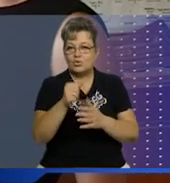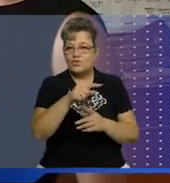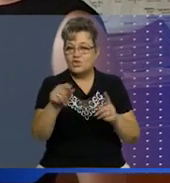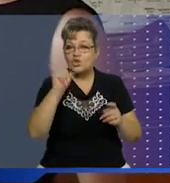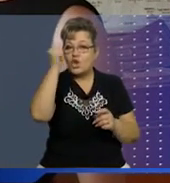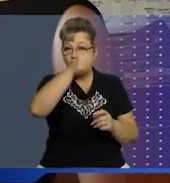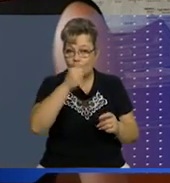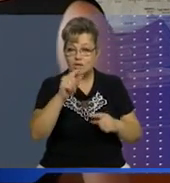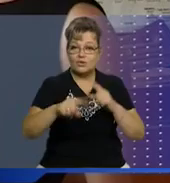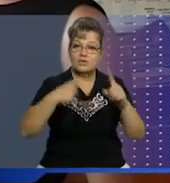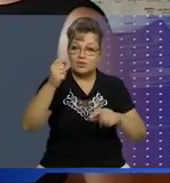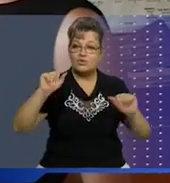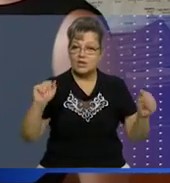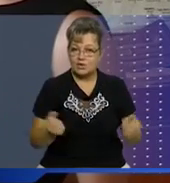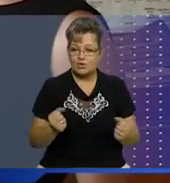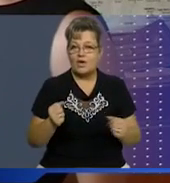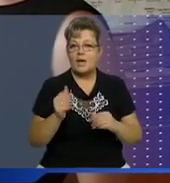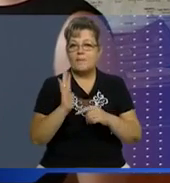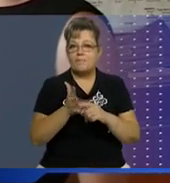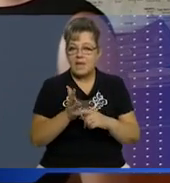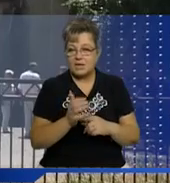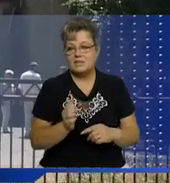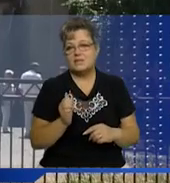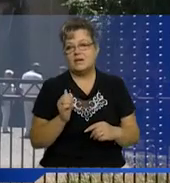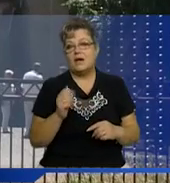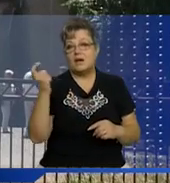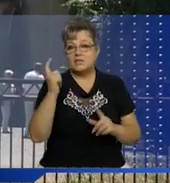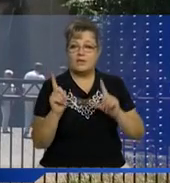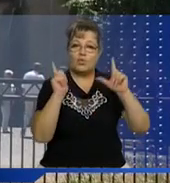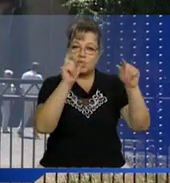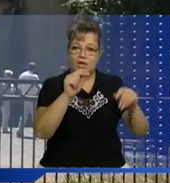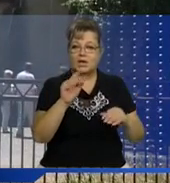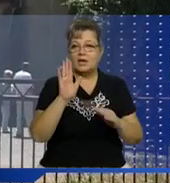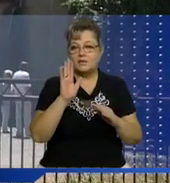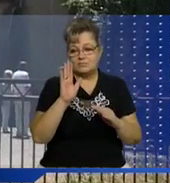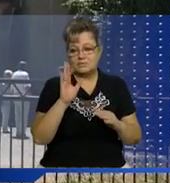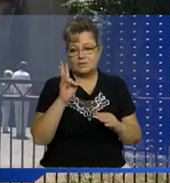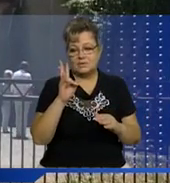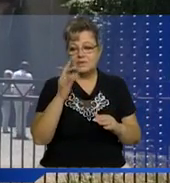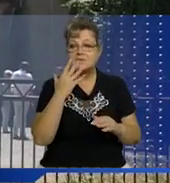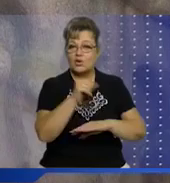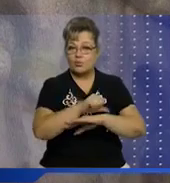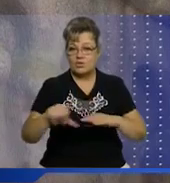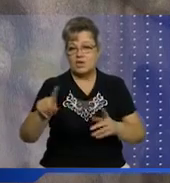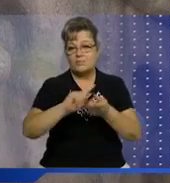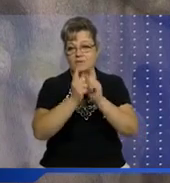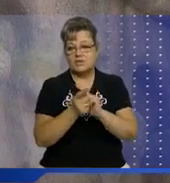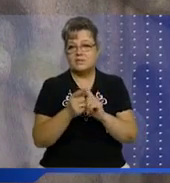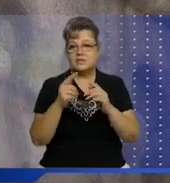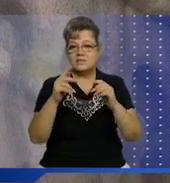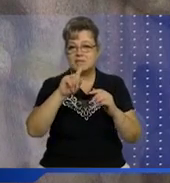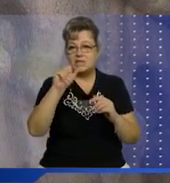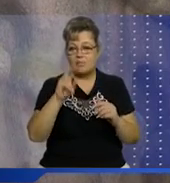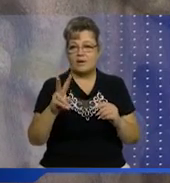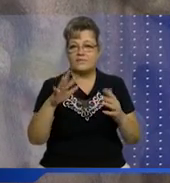течение всего года до следующих холодов, мельница на мысу. После революции хозяева уехали за рубеж. В советские годы замок превратился